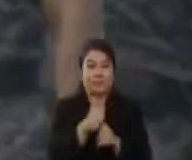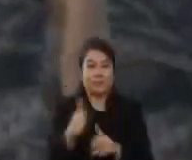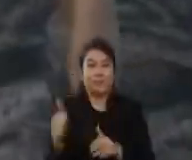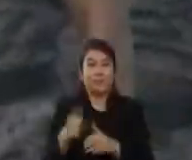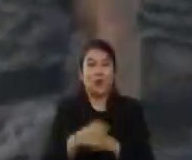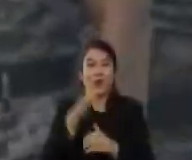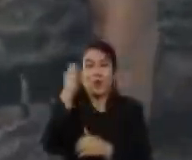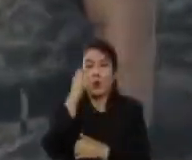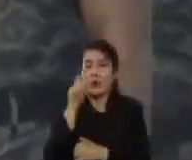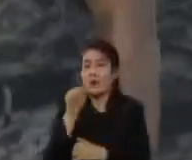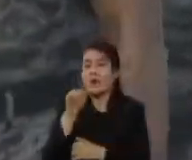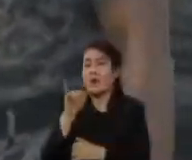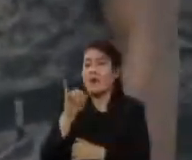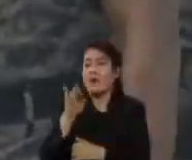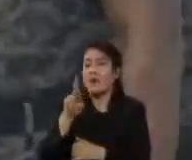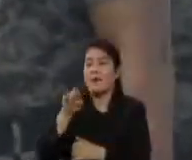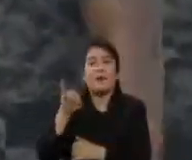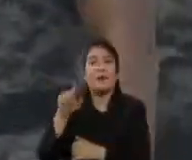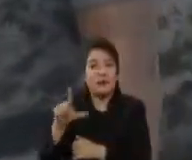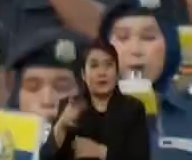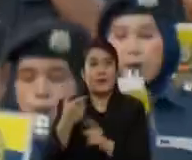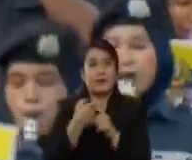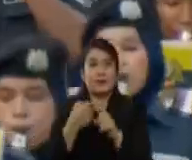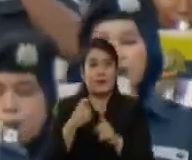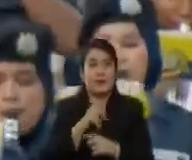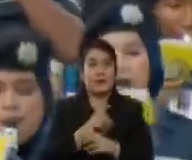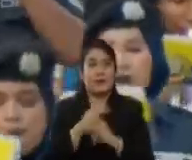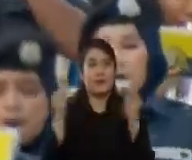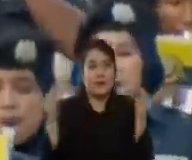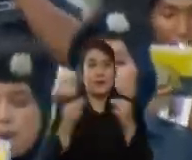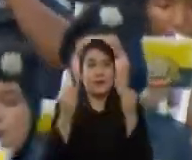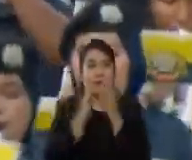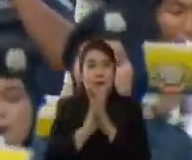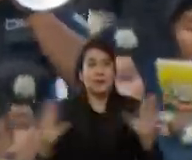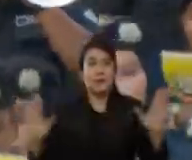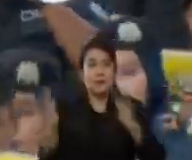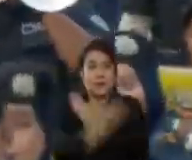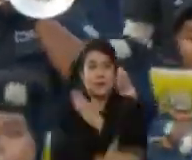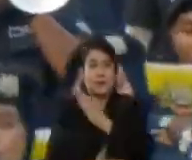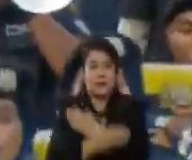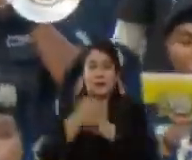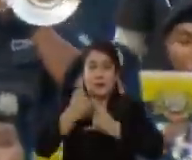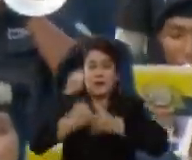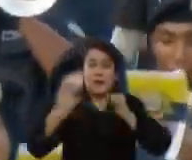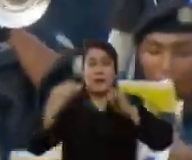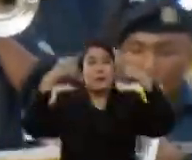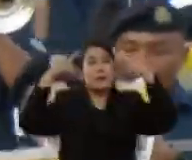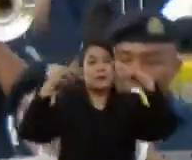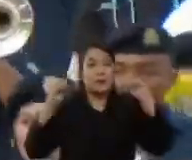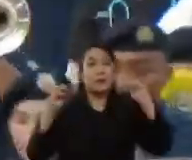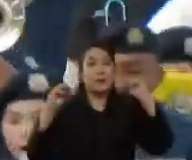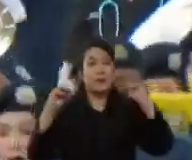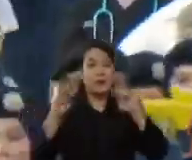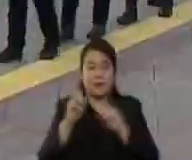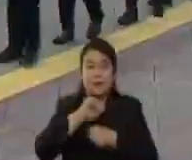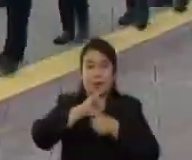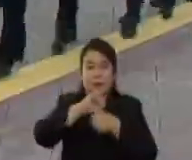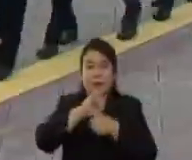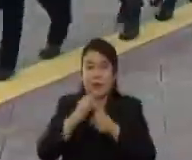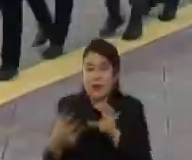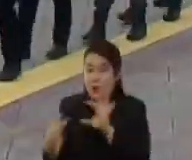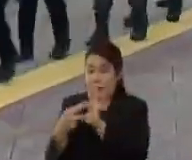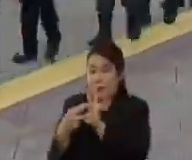Hairil Hilmi bin Mohtar dari Majlis Keselamatan Negara, Jabatan Perdana Menteri. Kontinjen gabungan